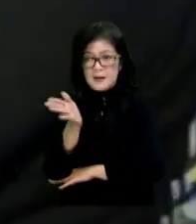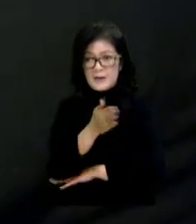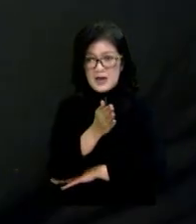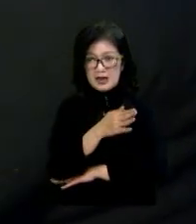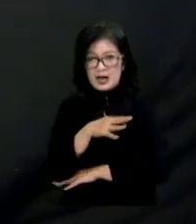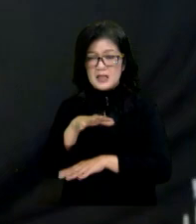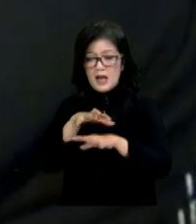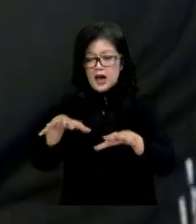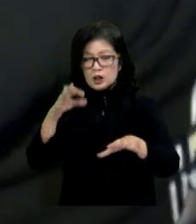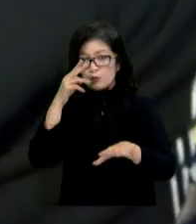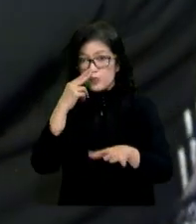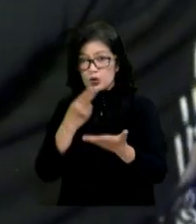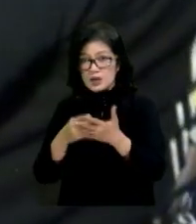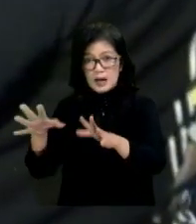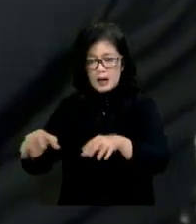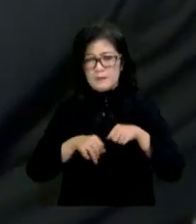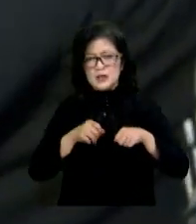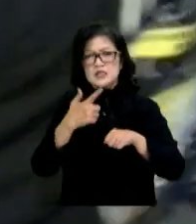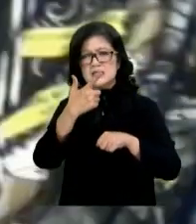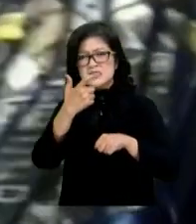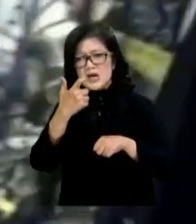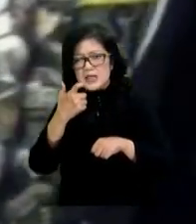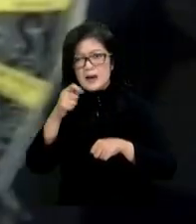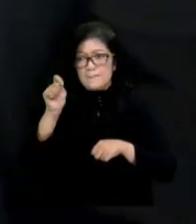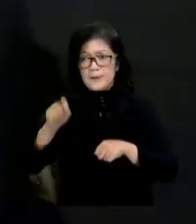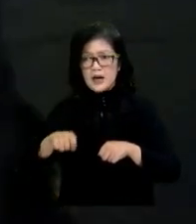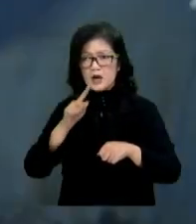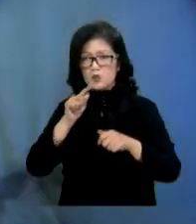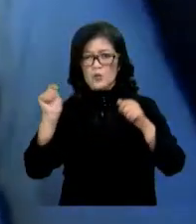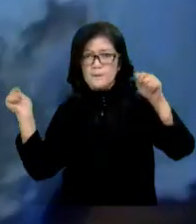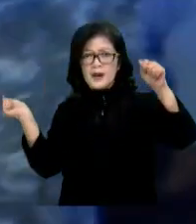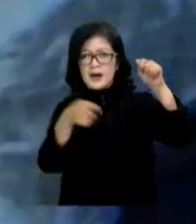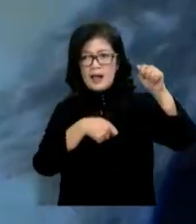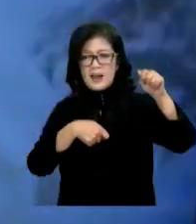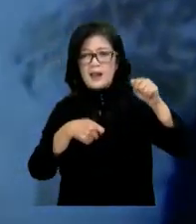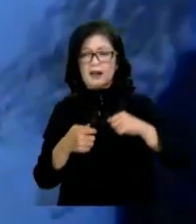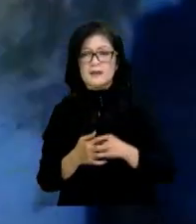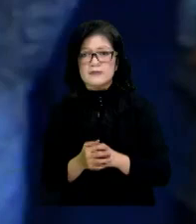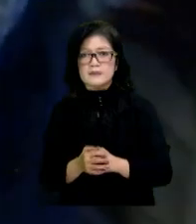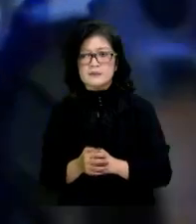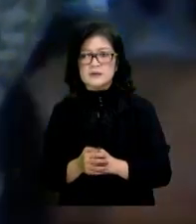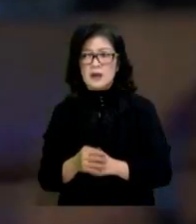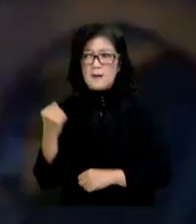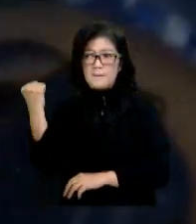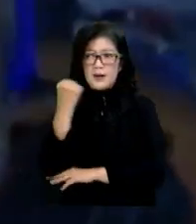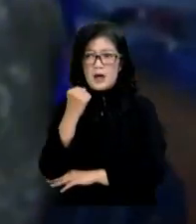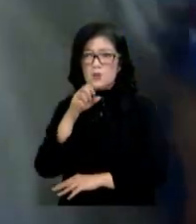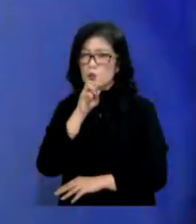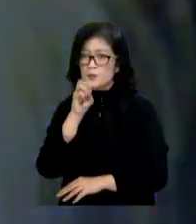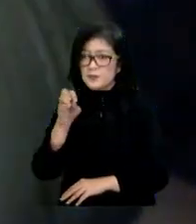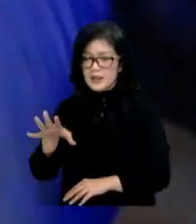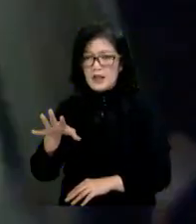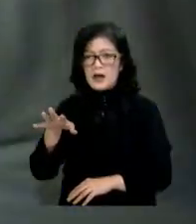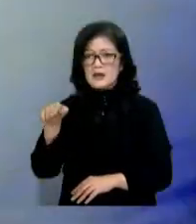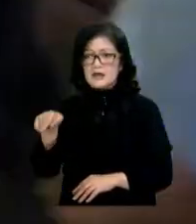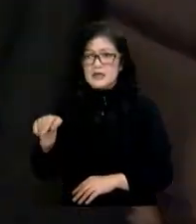tajam yang diduga digunakan para pelaku untuk melancarkan aksinya. Kepada polisi, pelaku juga mengaku telah melakukan sejumlah